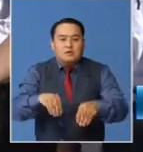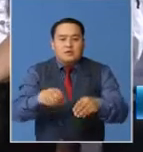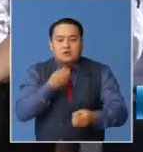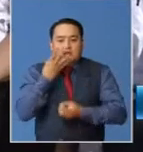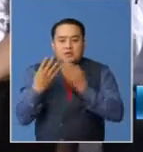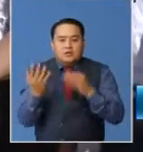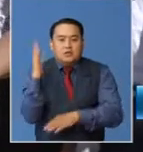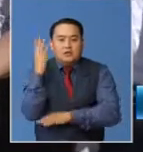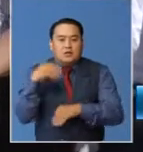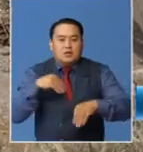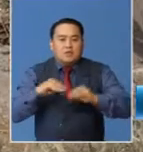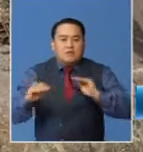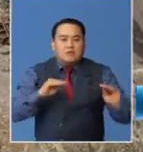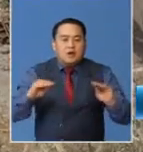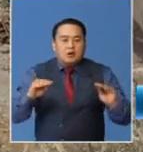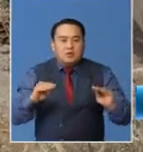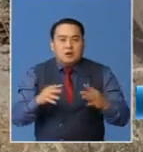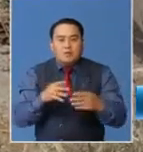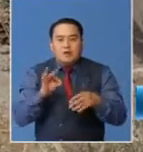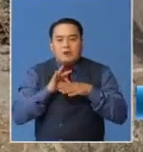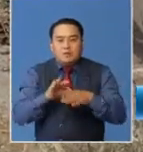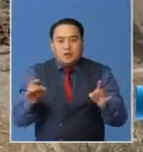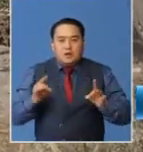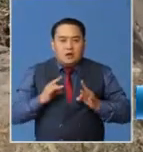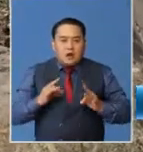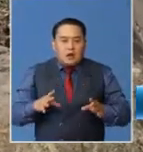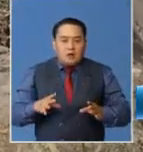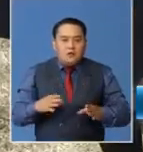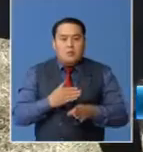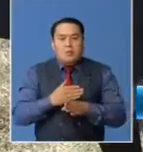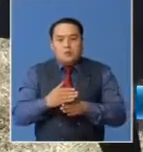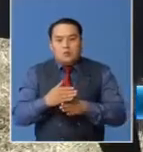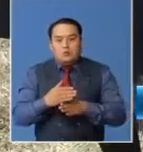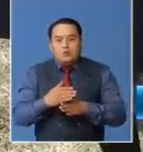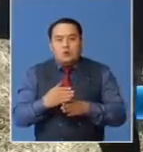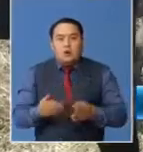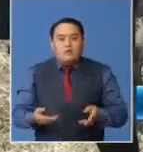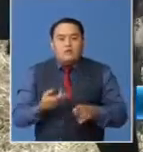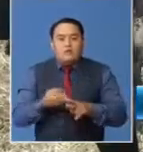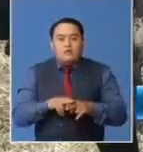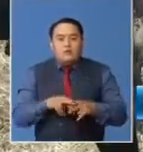и деревья, а по выходным для сельчан проводились концерты. Позднее парк запустел, а в этом году